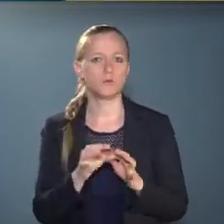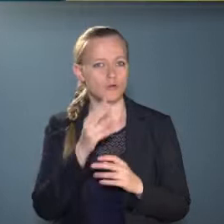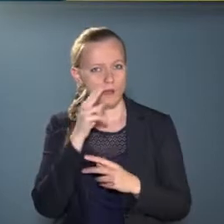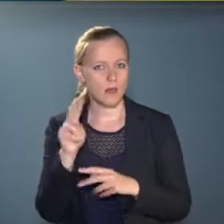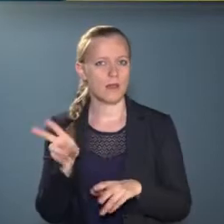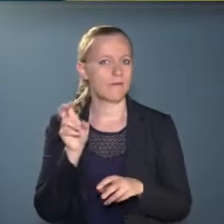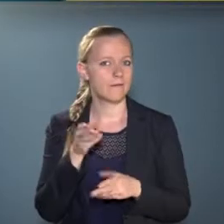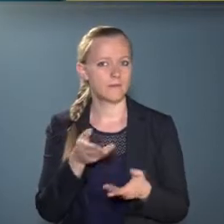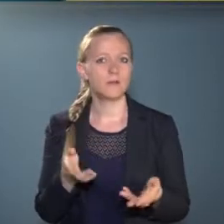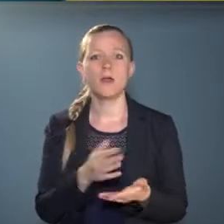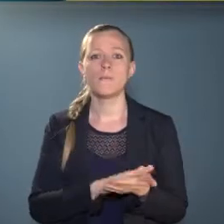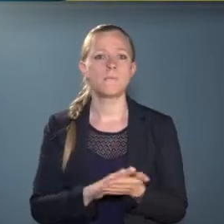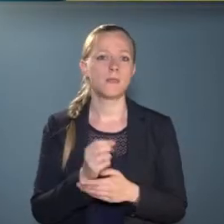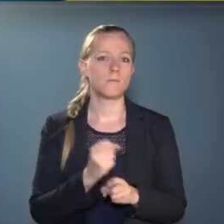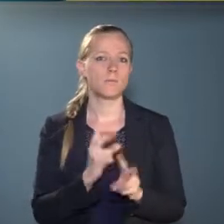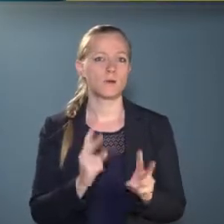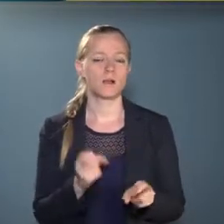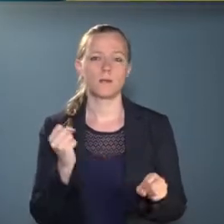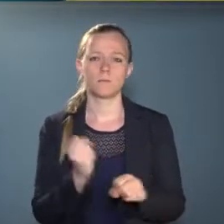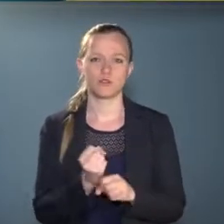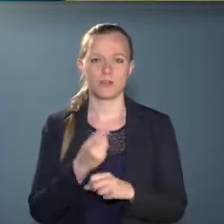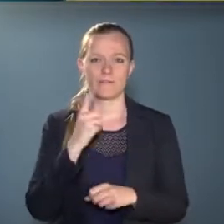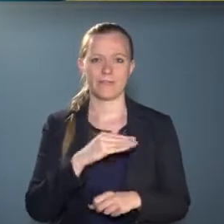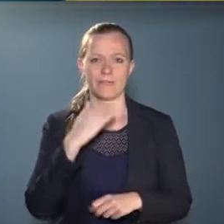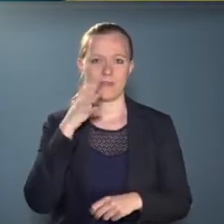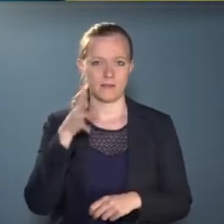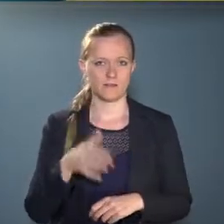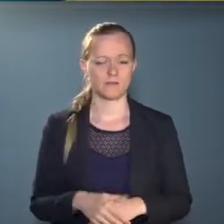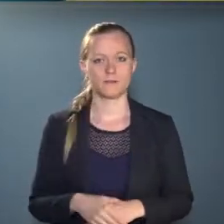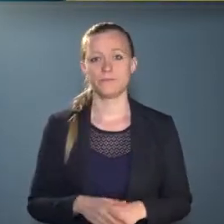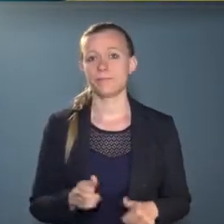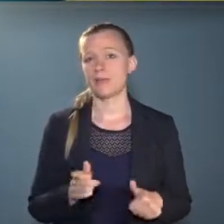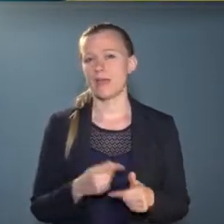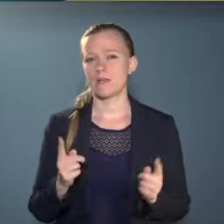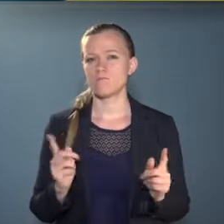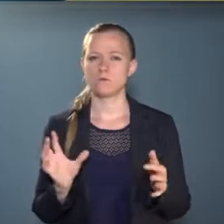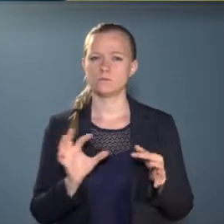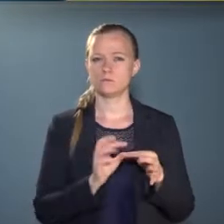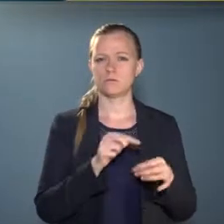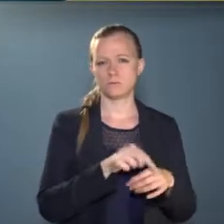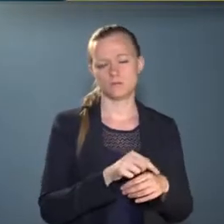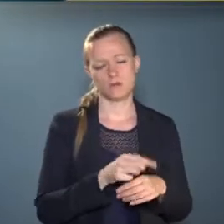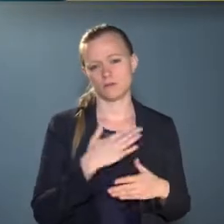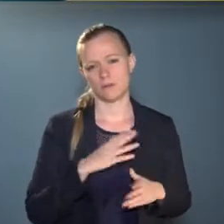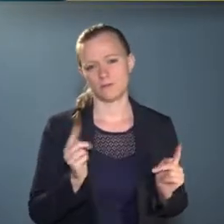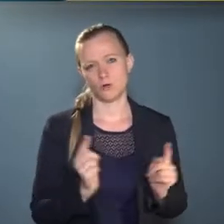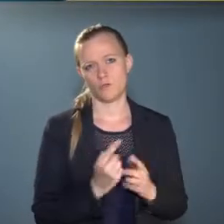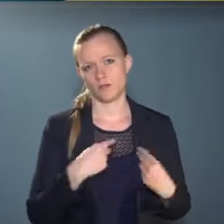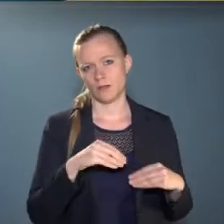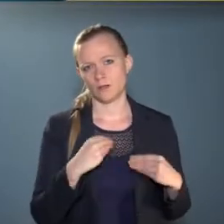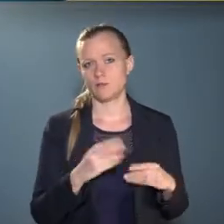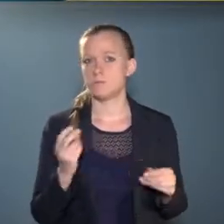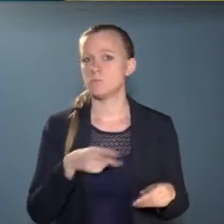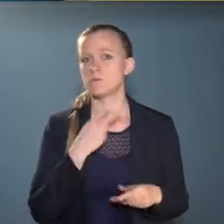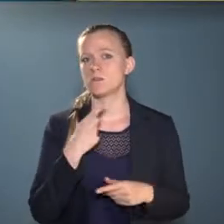hogy milyen munkát kellett elvégezni a TEK-nek. Egy mondattal visszautalva a dologra, nagyon-nagyon büszke voltam erre,